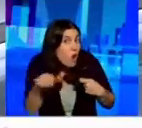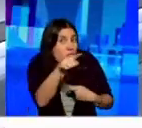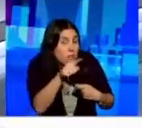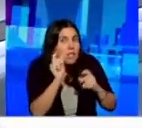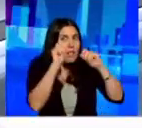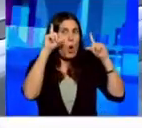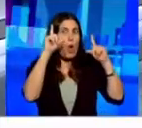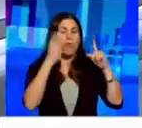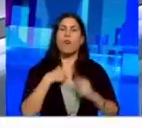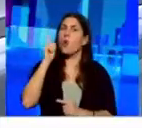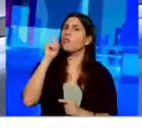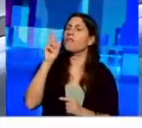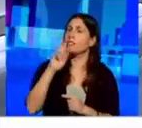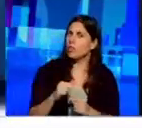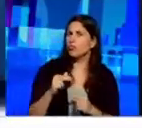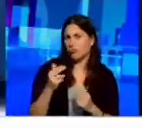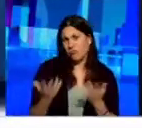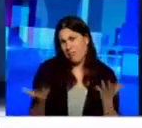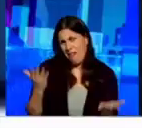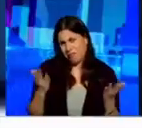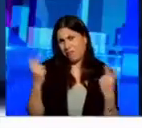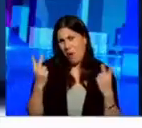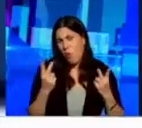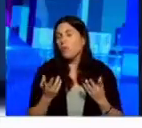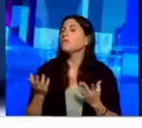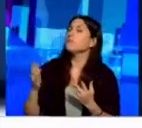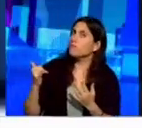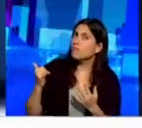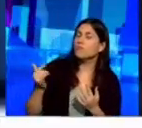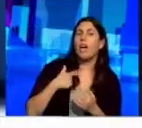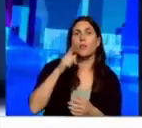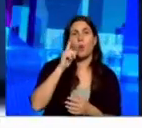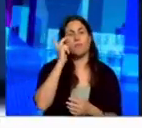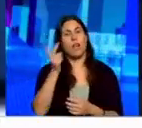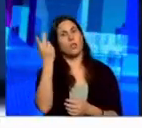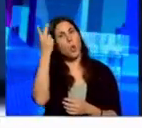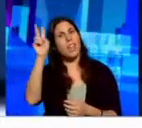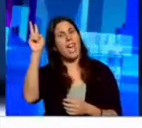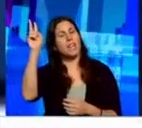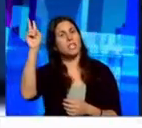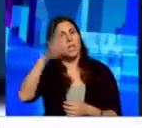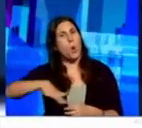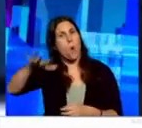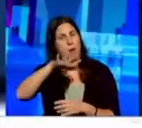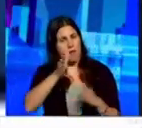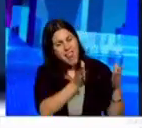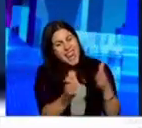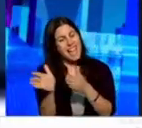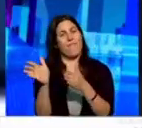שיש פה איזה משהו, יש פה איפה ואיפה, אין שאלה, ברור. אבל אני חושב שאנחנו נראה יותר ויותר באירופה את זה הולך לכיוון הזה.